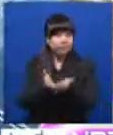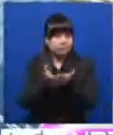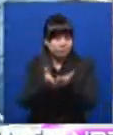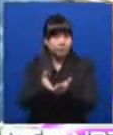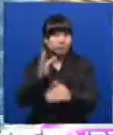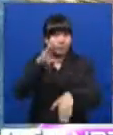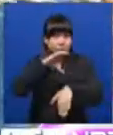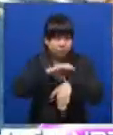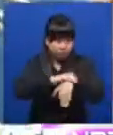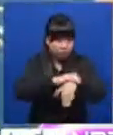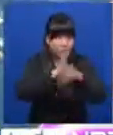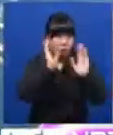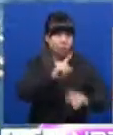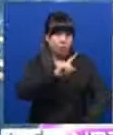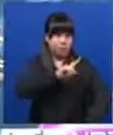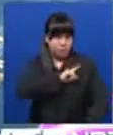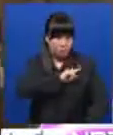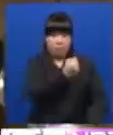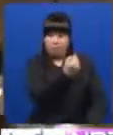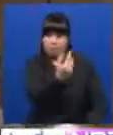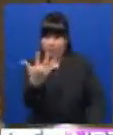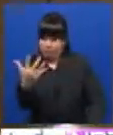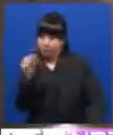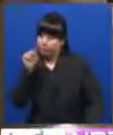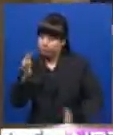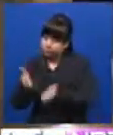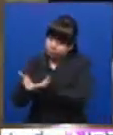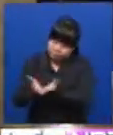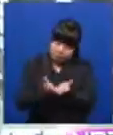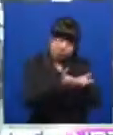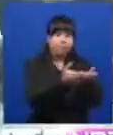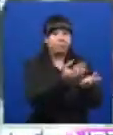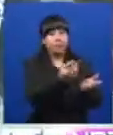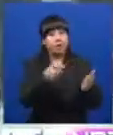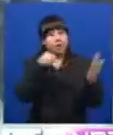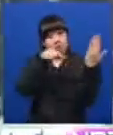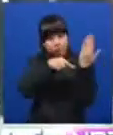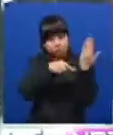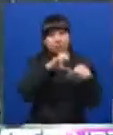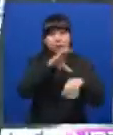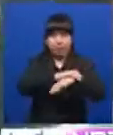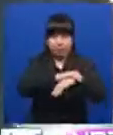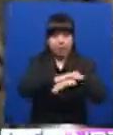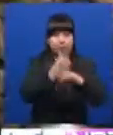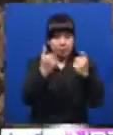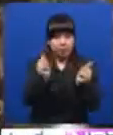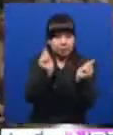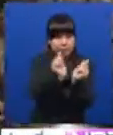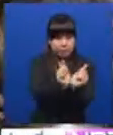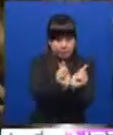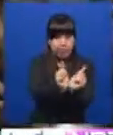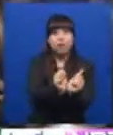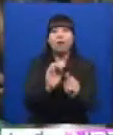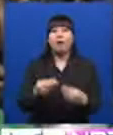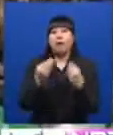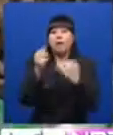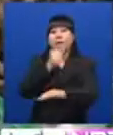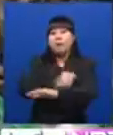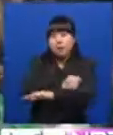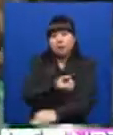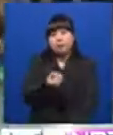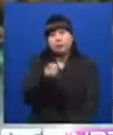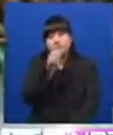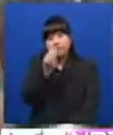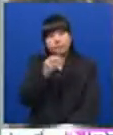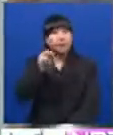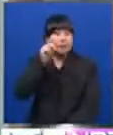บคุมใต้กงขับเรือ5ลำเข้าฝั่งเพื่อนำตัวไปดำเนินคดีโดยระหว่างการถูกควบคุมตัวเจ้าหน้าที่ให้แรงงานประมงรับประทานอาห